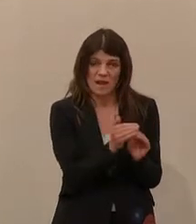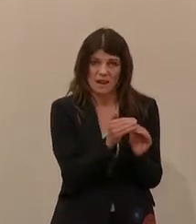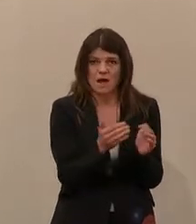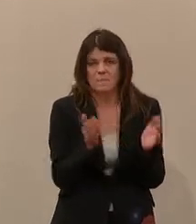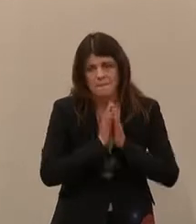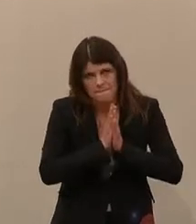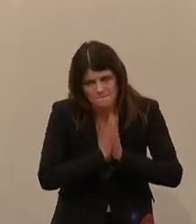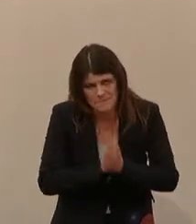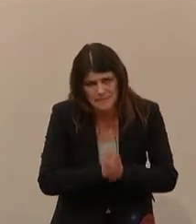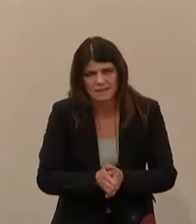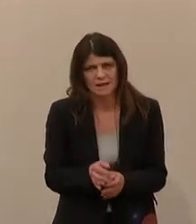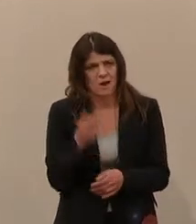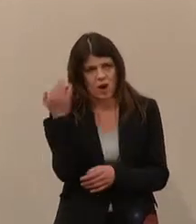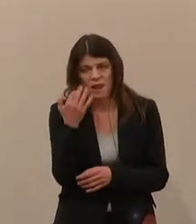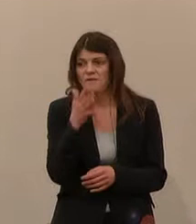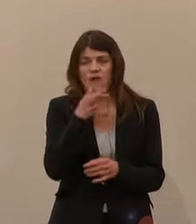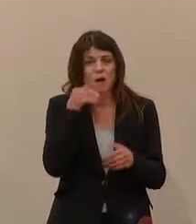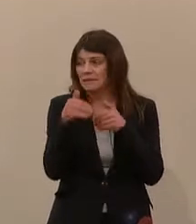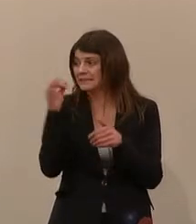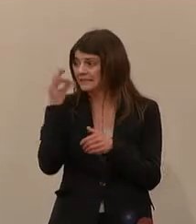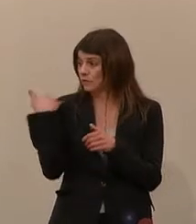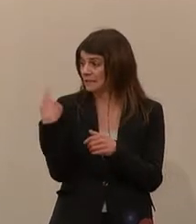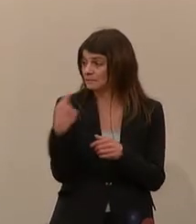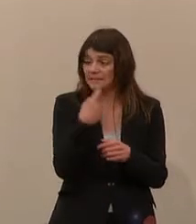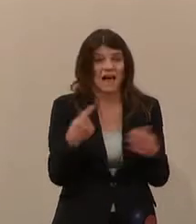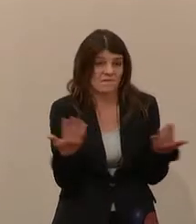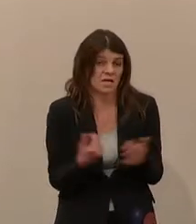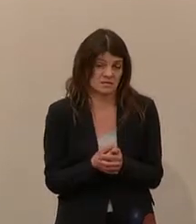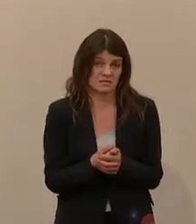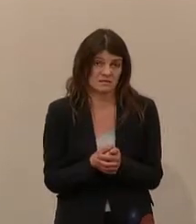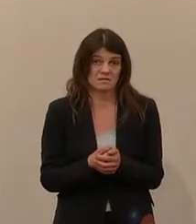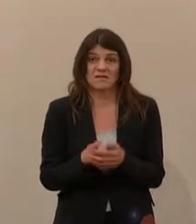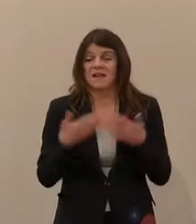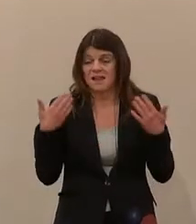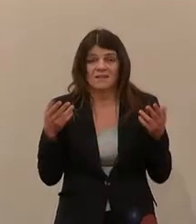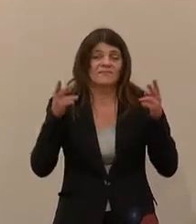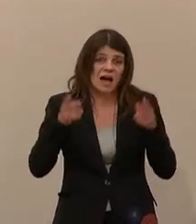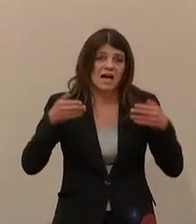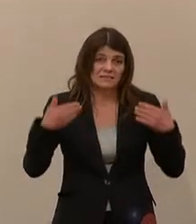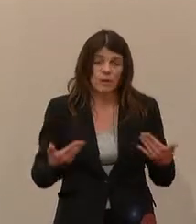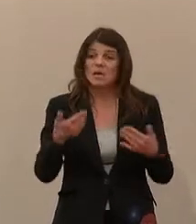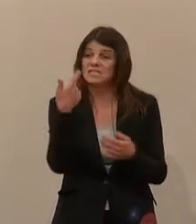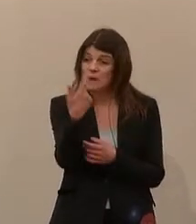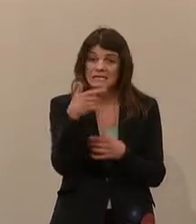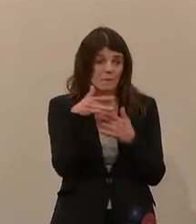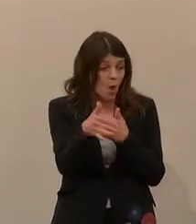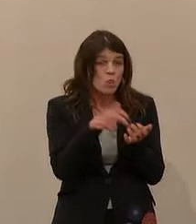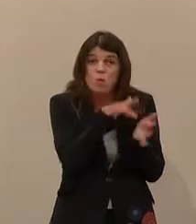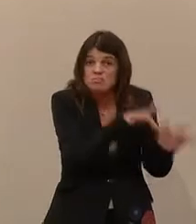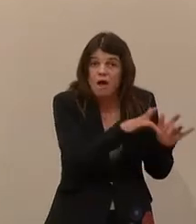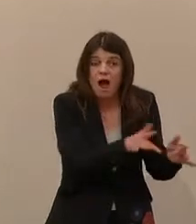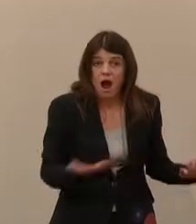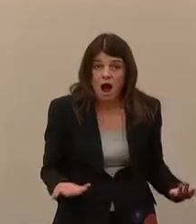Bleiben wir doch bitte dabei, was die Ministerin auch hier noch einmal gesagt hat. Es ist sehr wohl so, dass 20 Millionen zur Verfügung